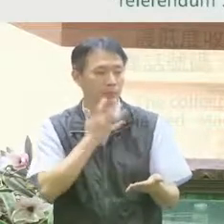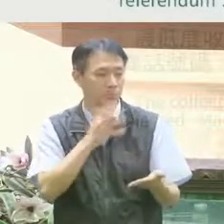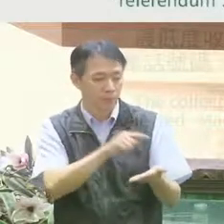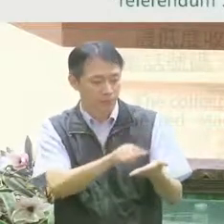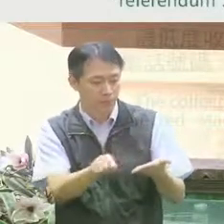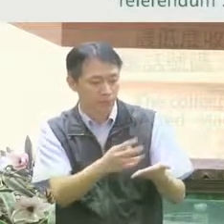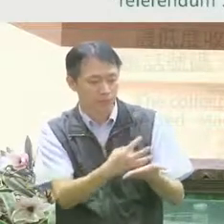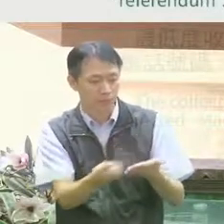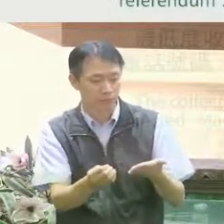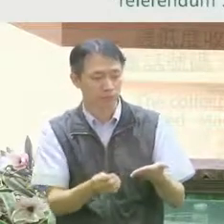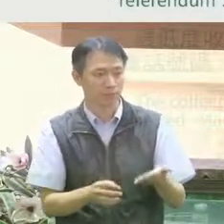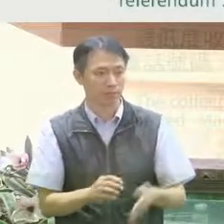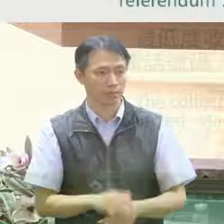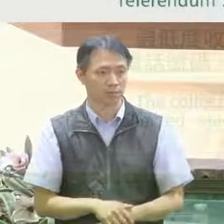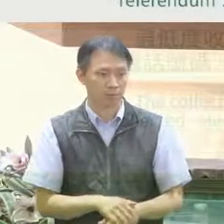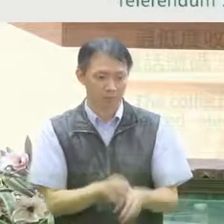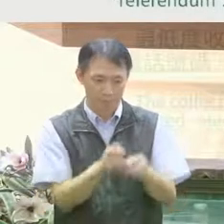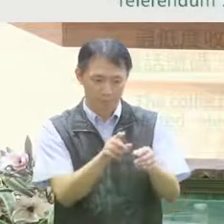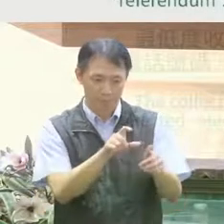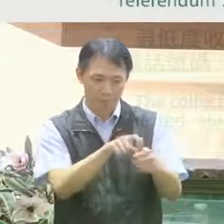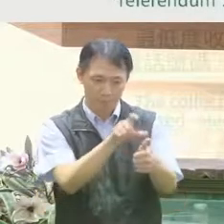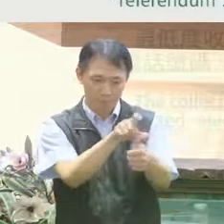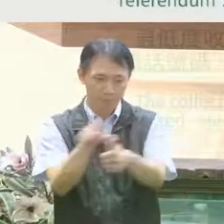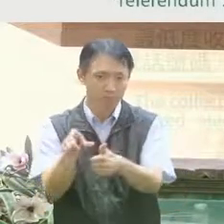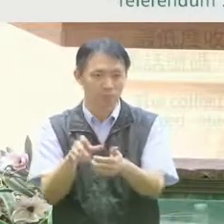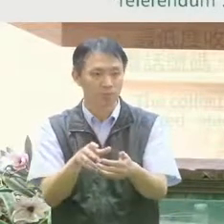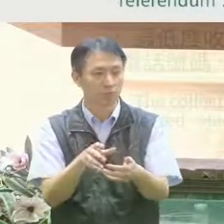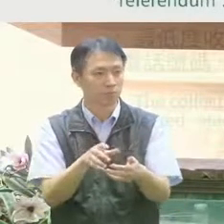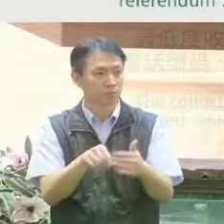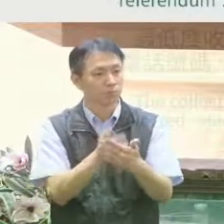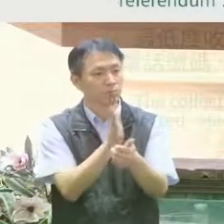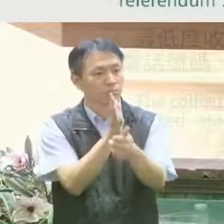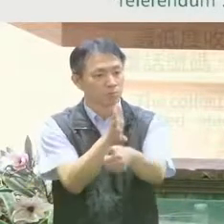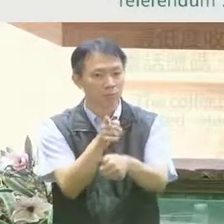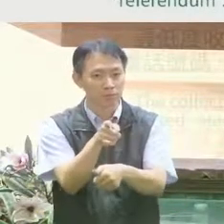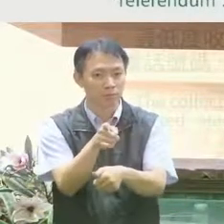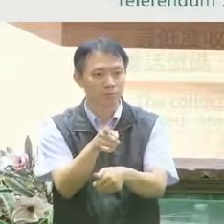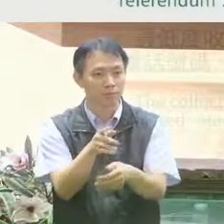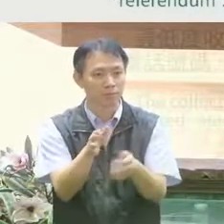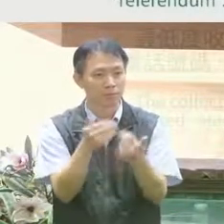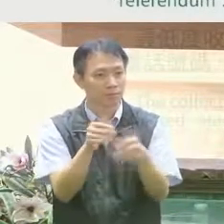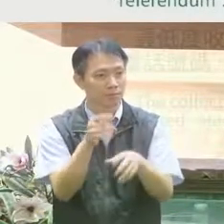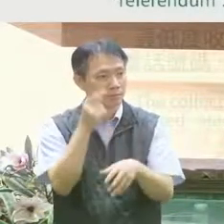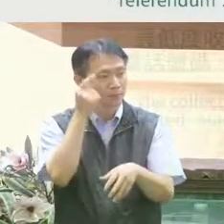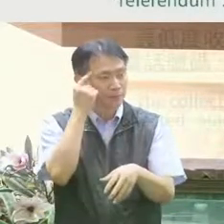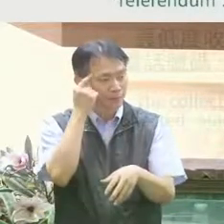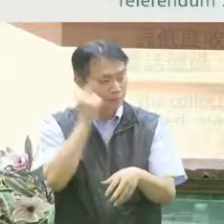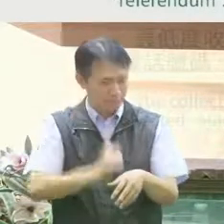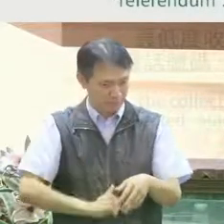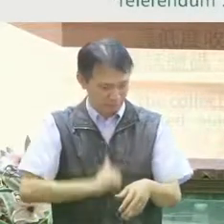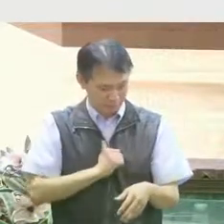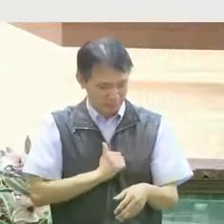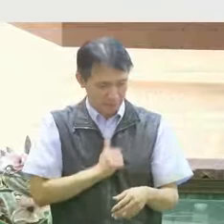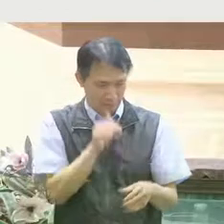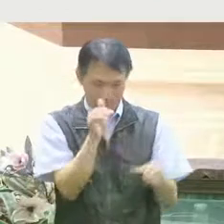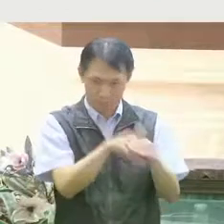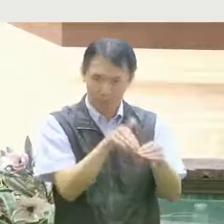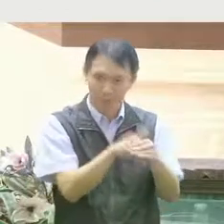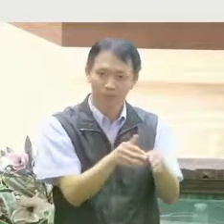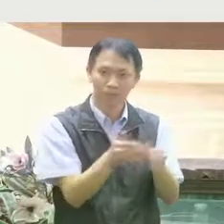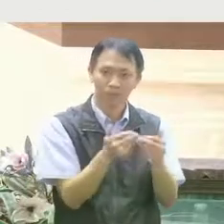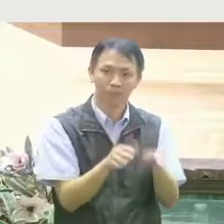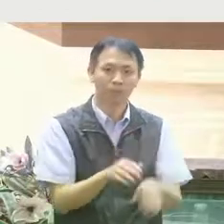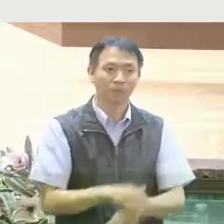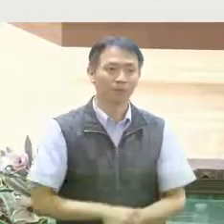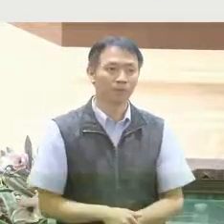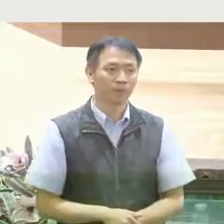码。命题也不设置特首候选人，只问是否想要真普选。我接